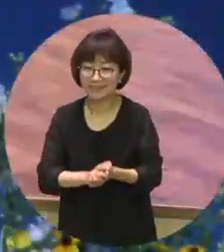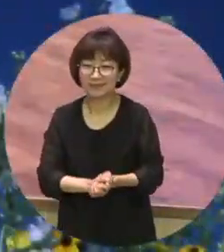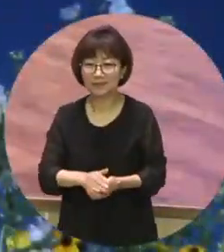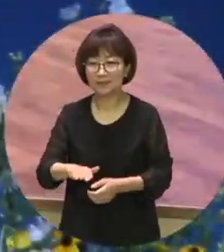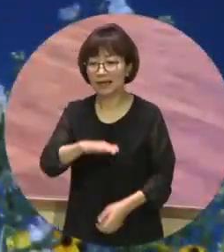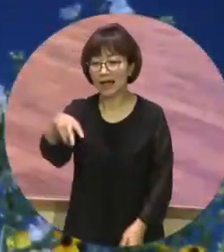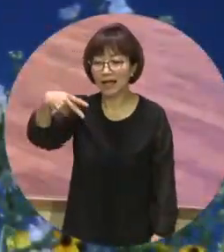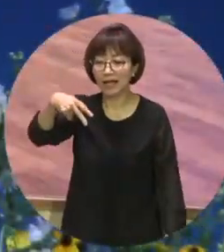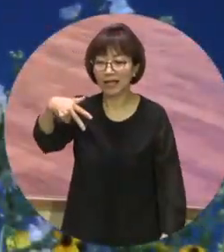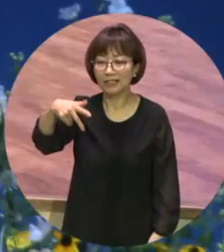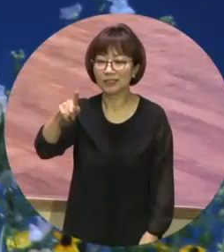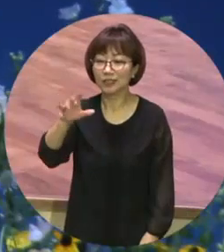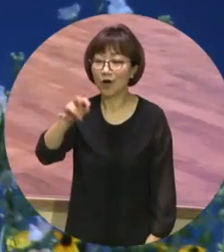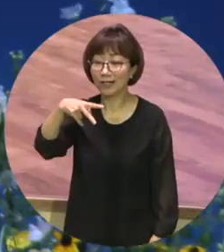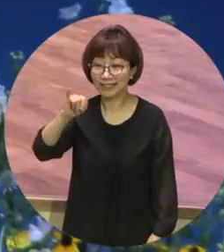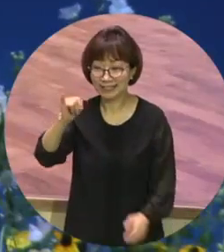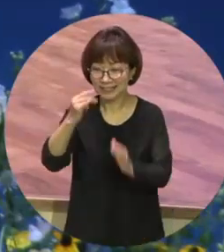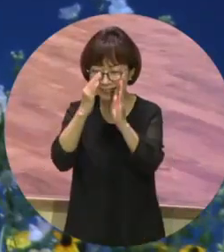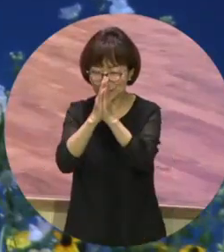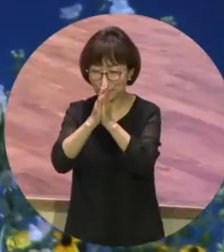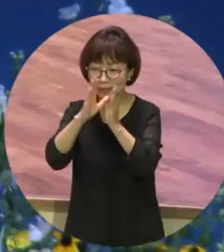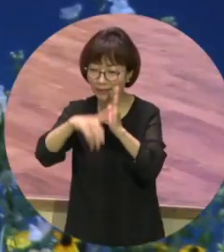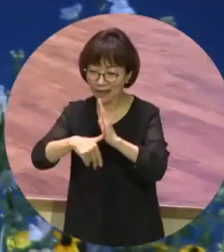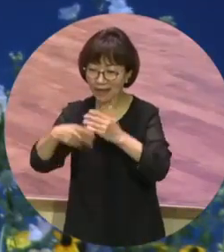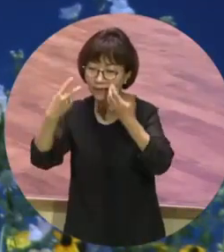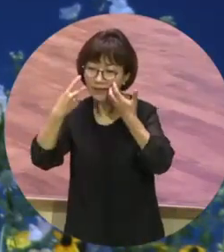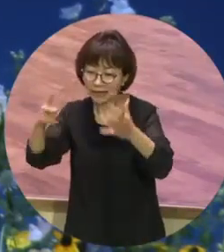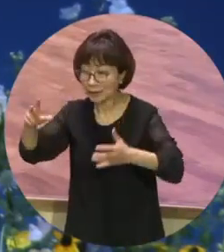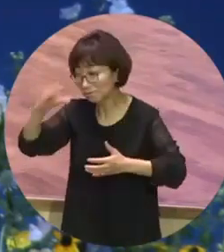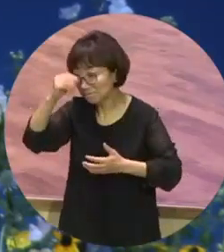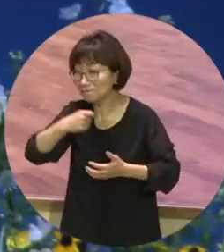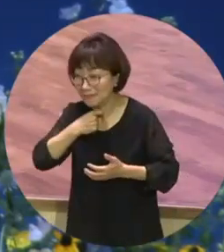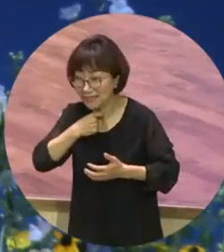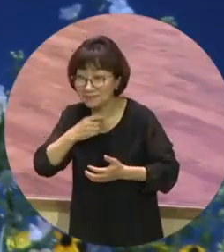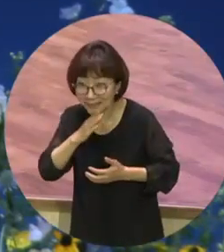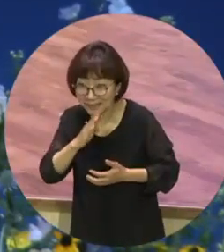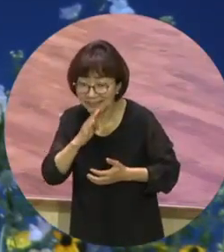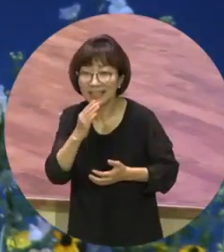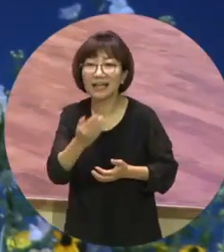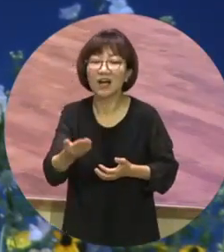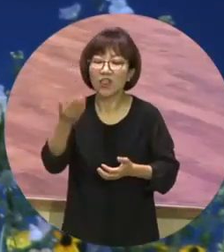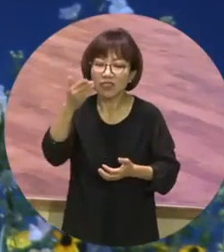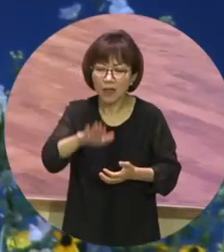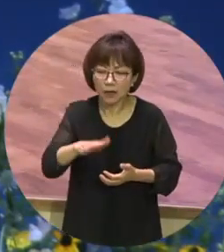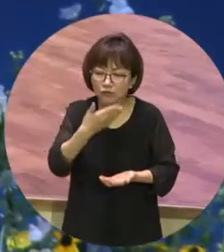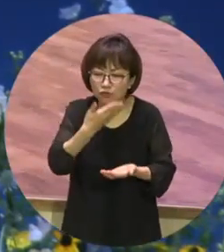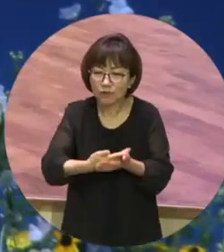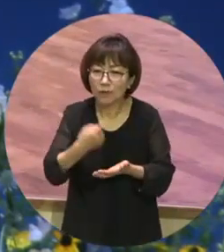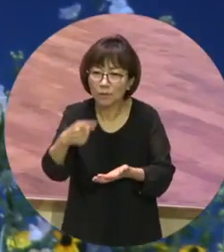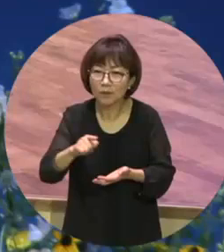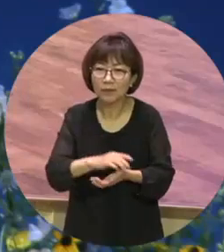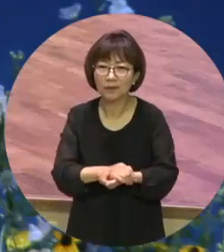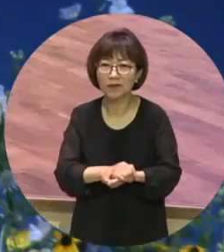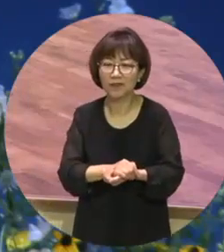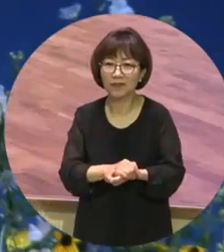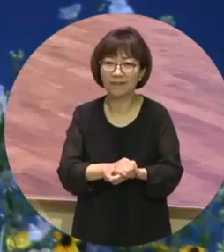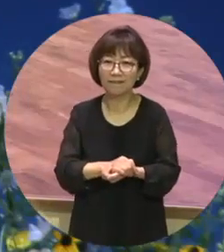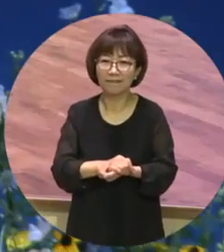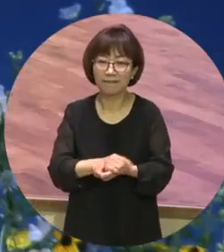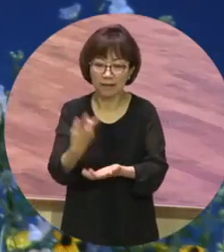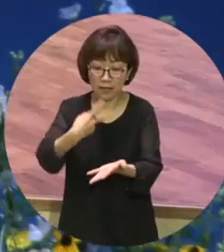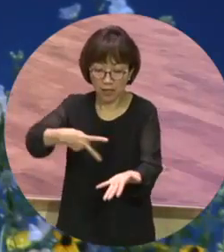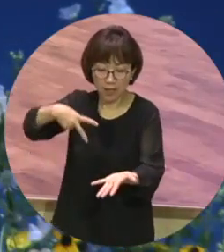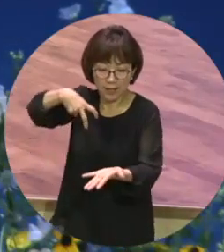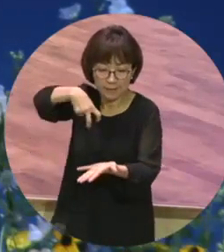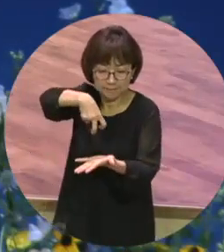우리가 늘 언급하잖아요, 다니엘을. 근데 이 기도의 또 다른 핵심이 뭐냐, 바로 무릎을 꿇고 기도를